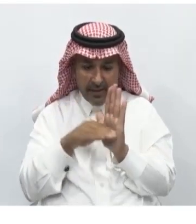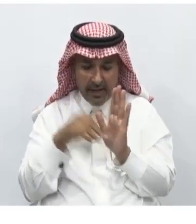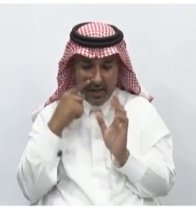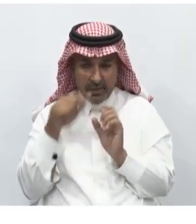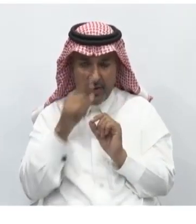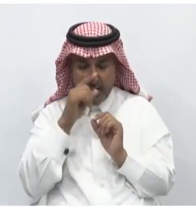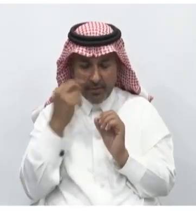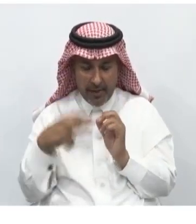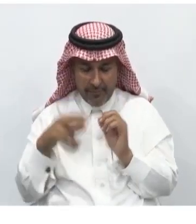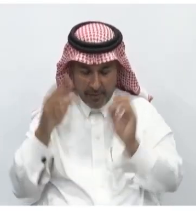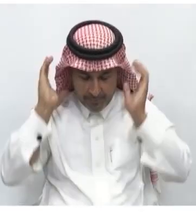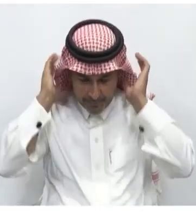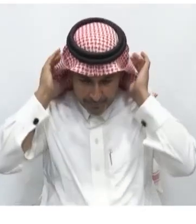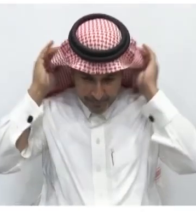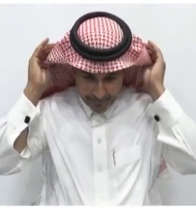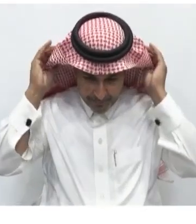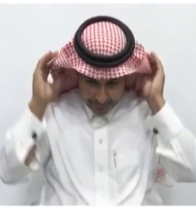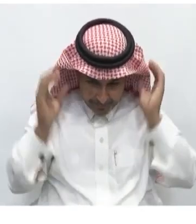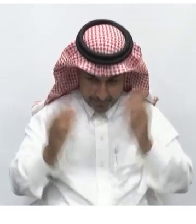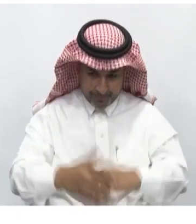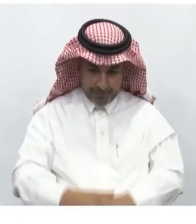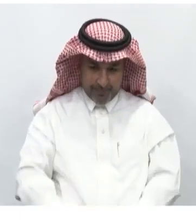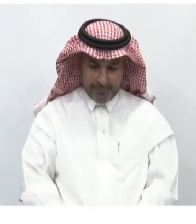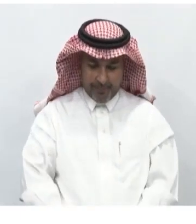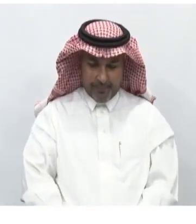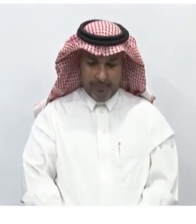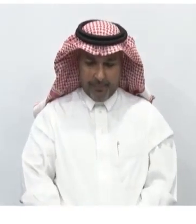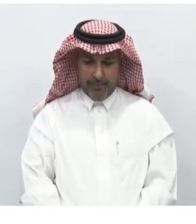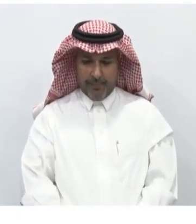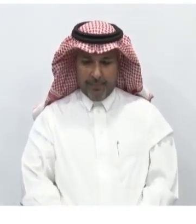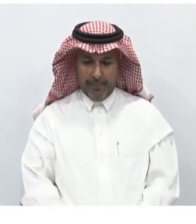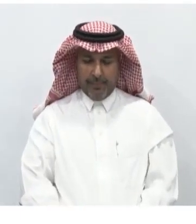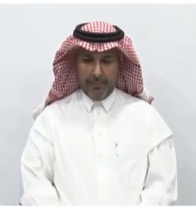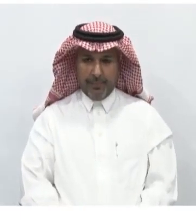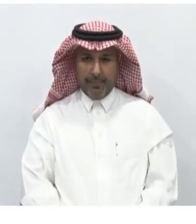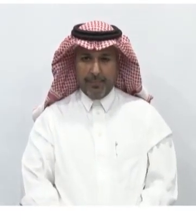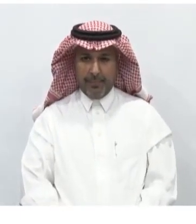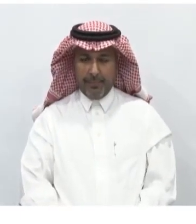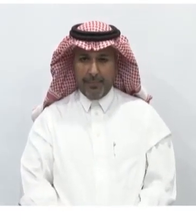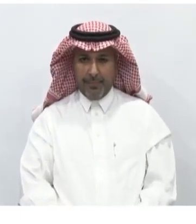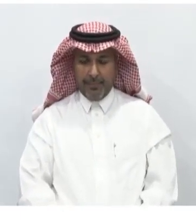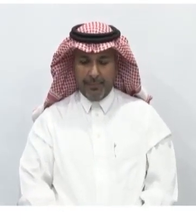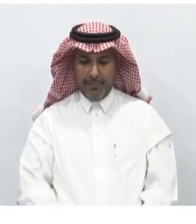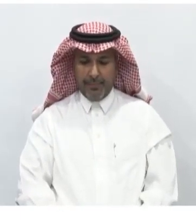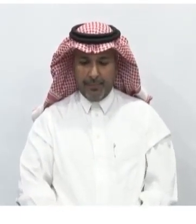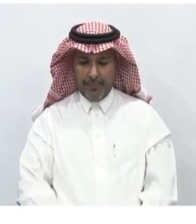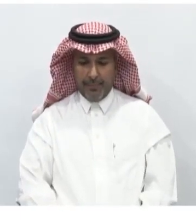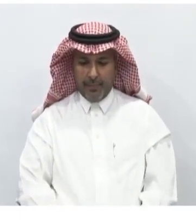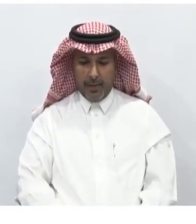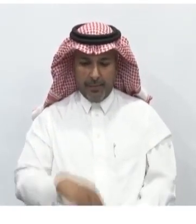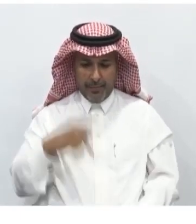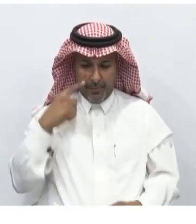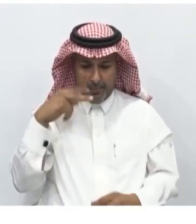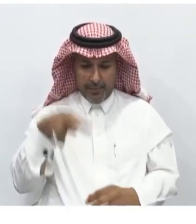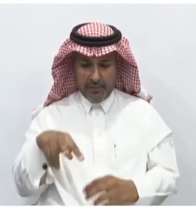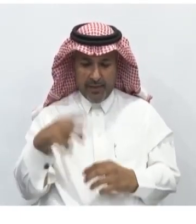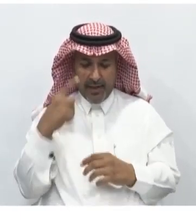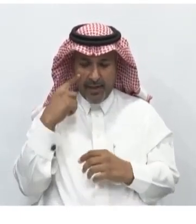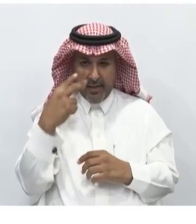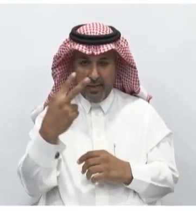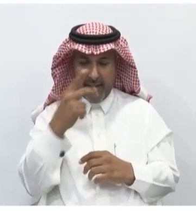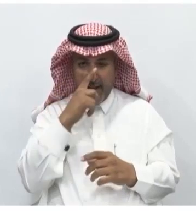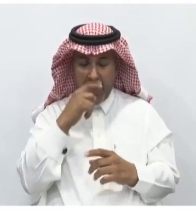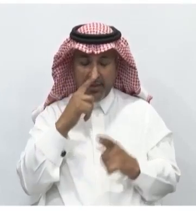لابد أن نكتب الصيغة ثم نشاهد كم عدد الذرات في هذه الصيغة. الهيدروجين اثنين نضربه في الكتلة